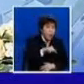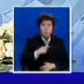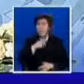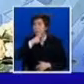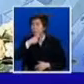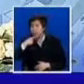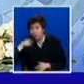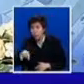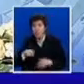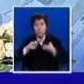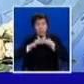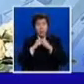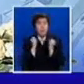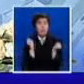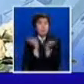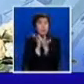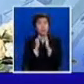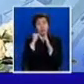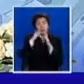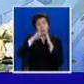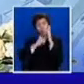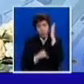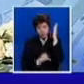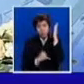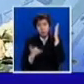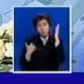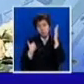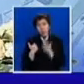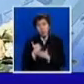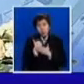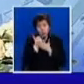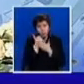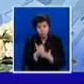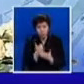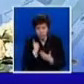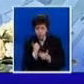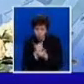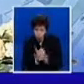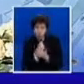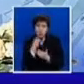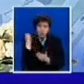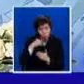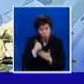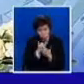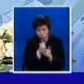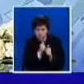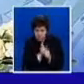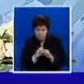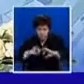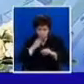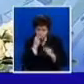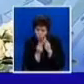ภัยพิบัติที่เกิดขึ้นในหลายจังหวัดมาตรการความช่วยเหลือมีการติดตามอย่างใกล้ชิดถ้าพี่น้องประชาชนมีปัญหา